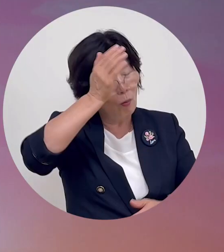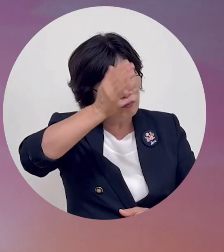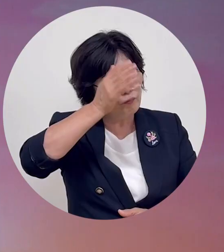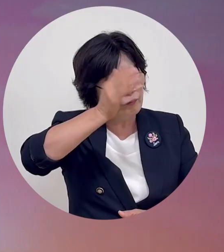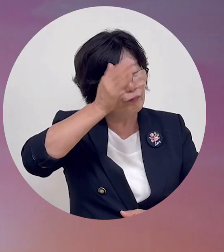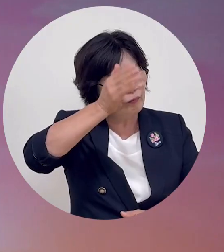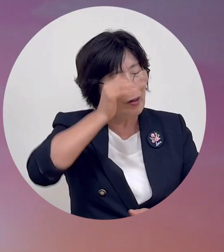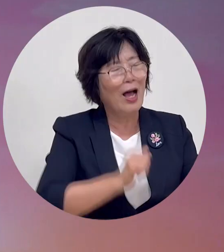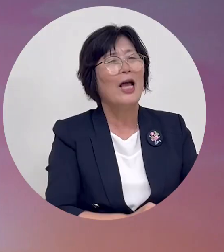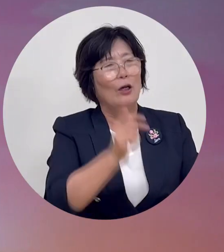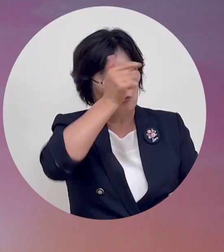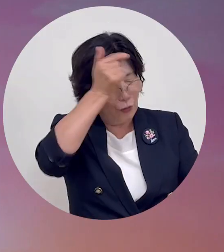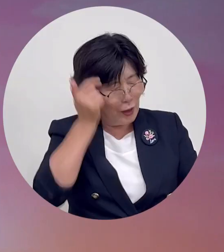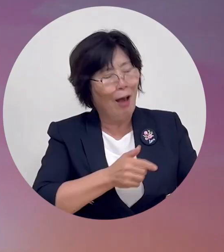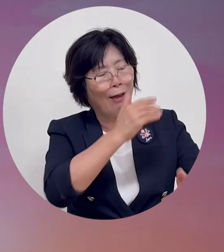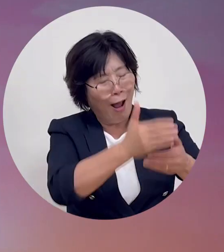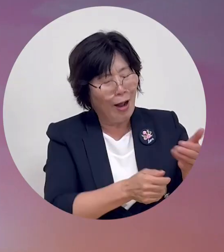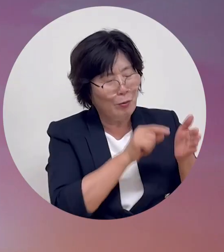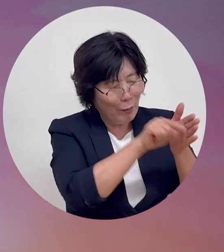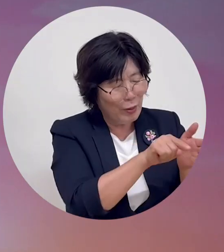있는데 구약의 하나님만 믿고 있다요.